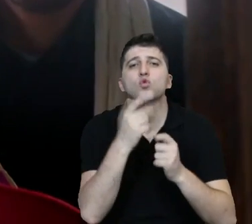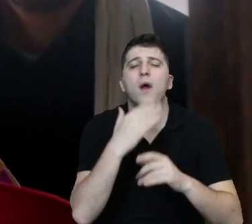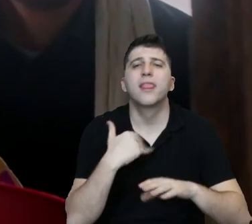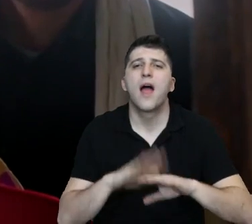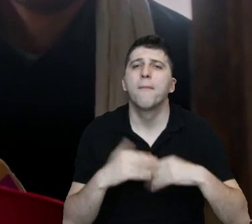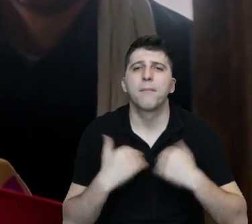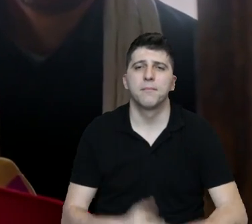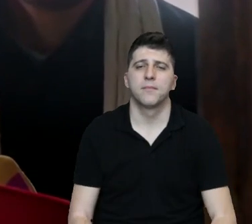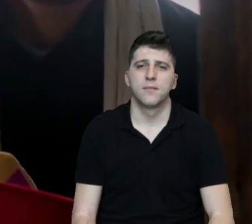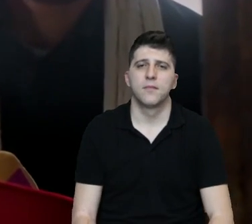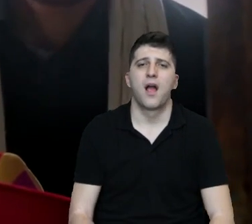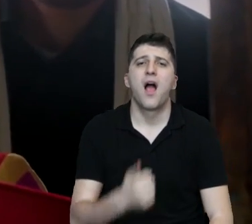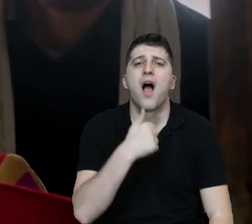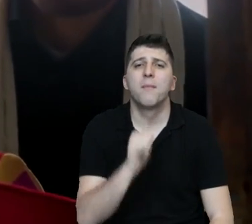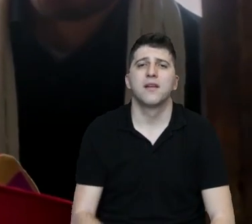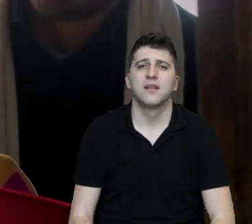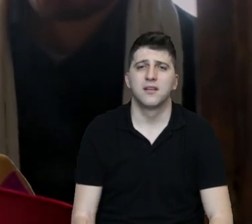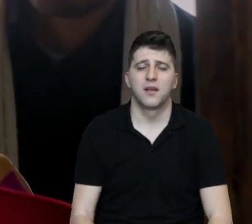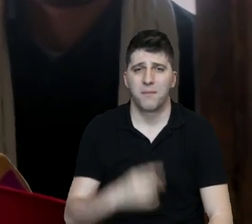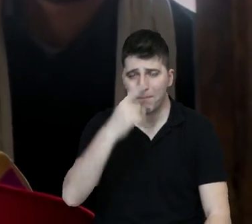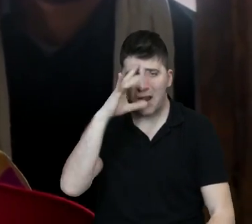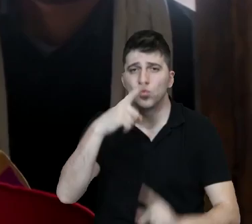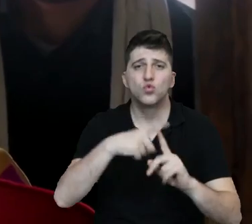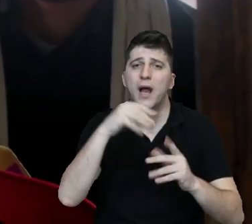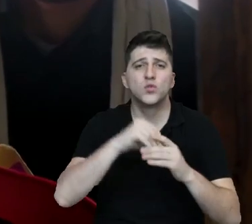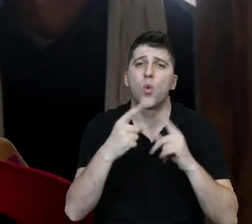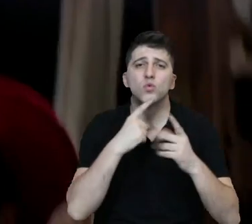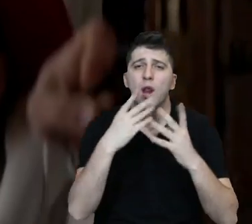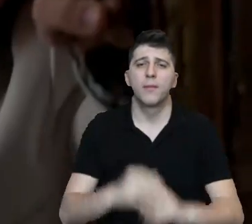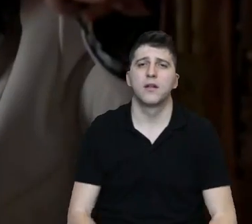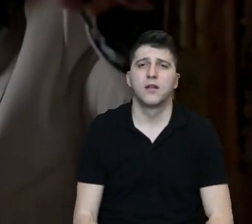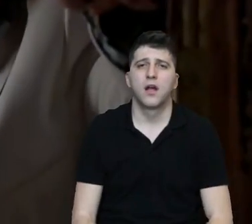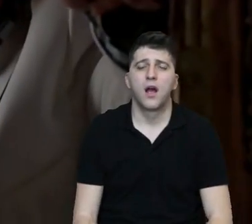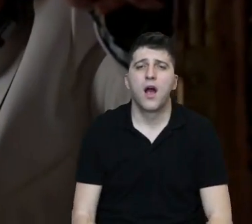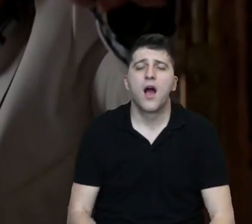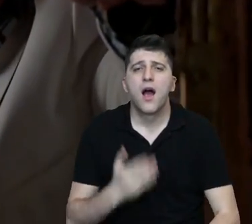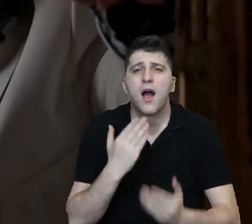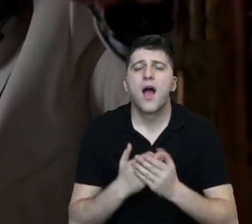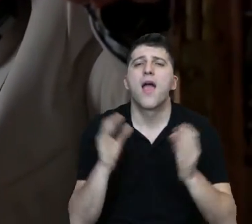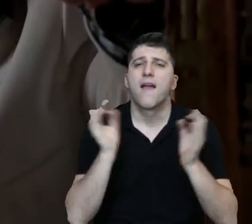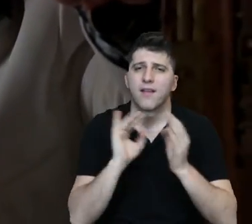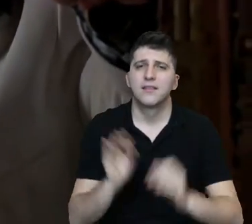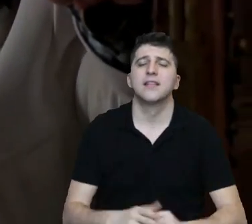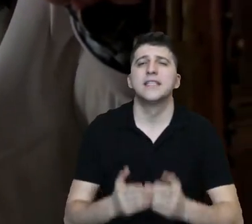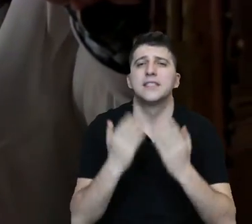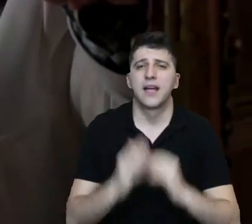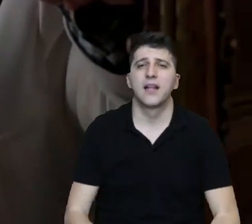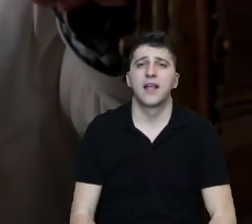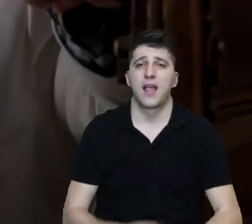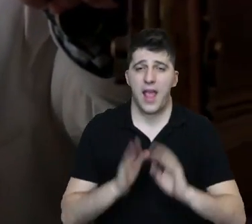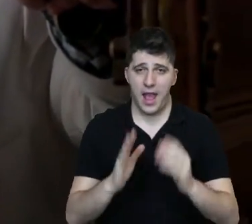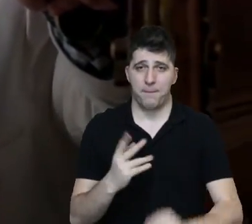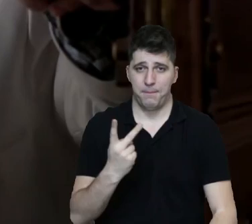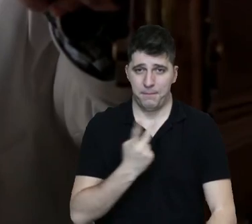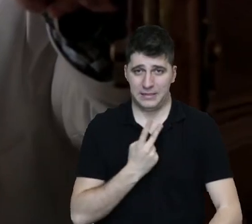lan? Abi, belki de Tuğba için konuşuyorlardır ya. Aa, evet. Yani hem